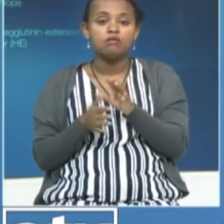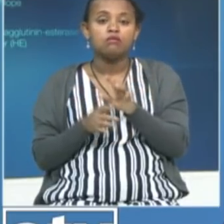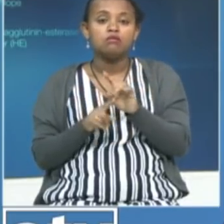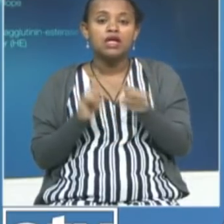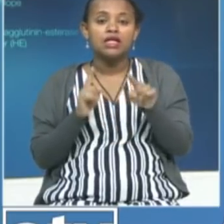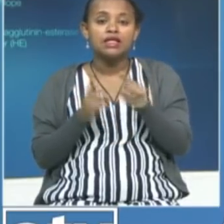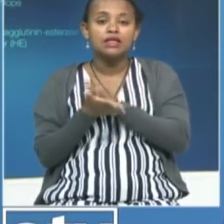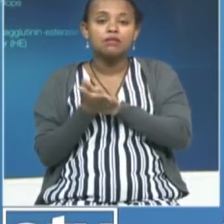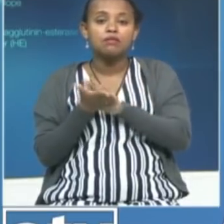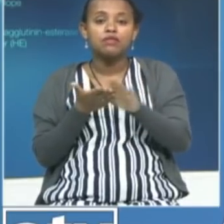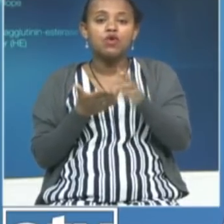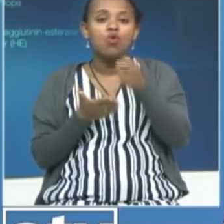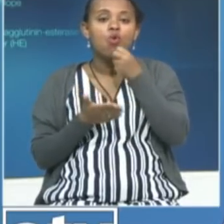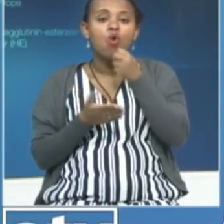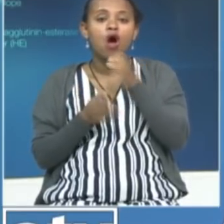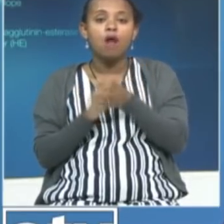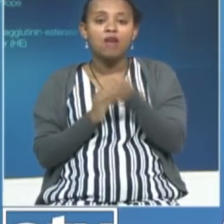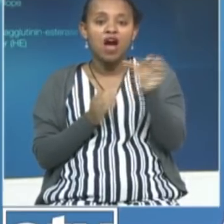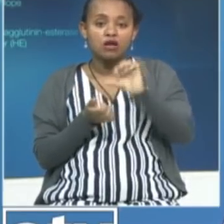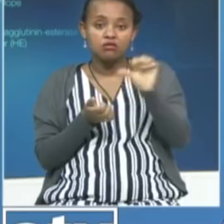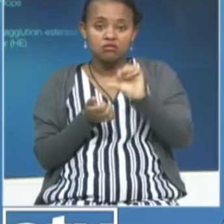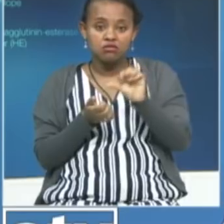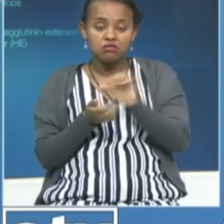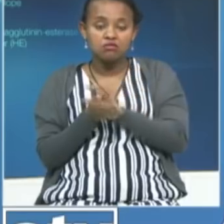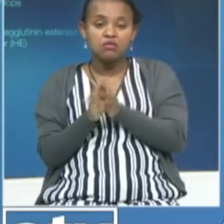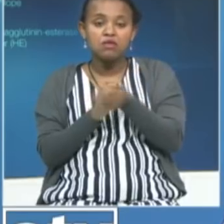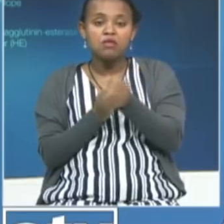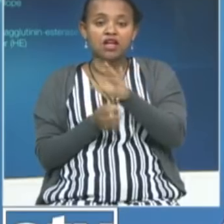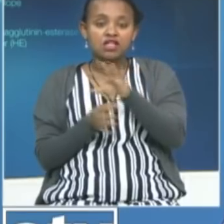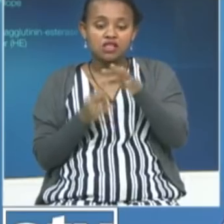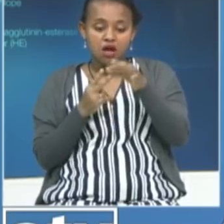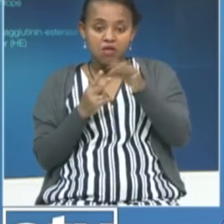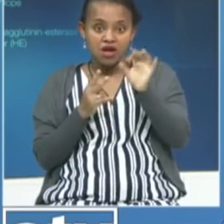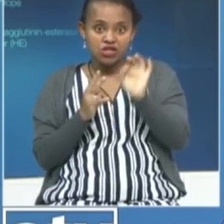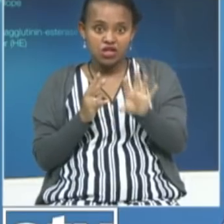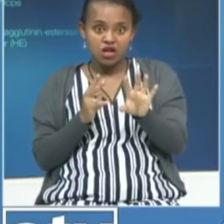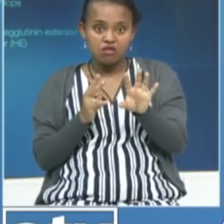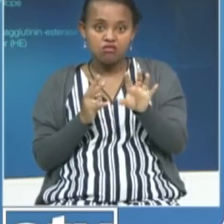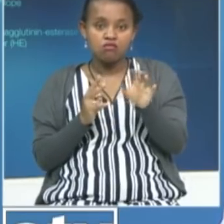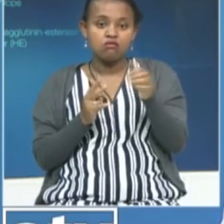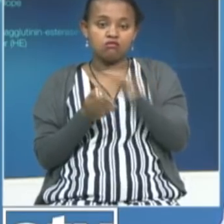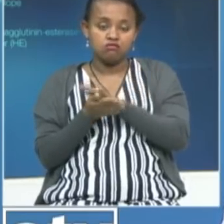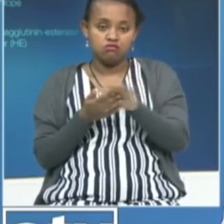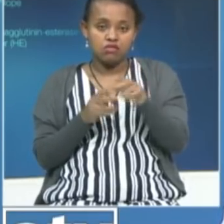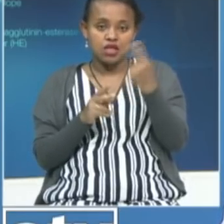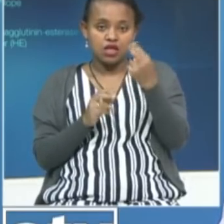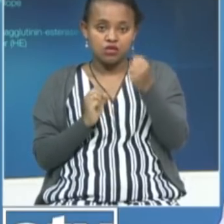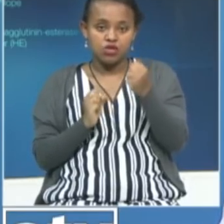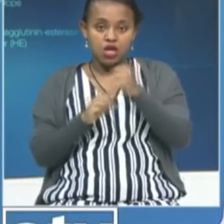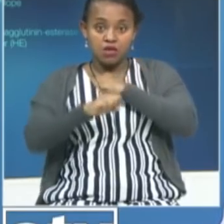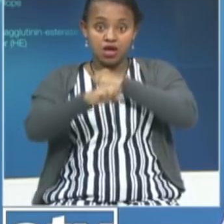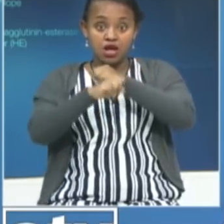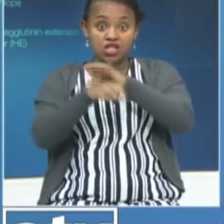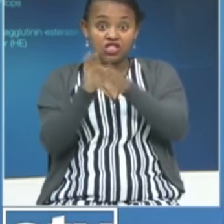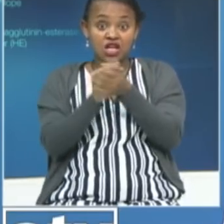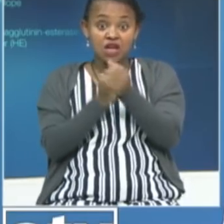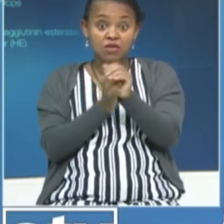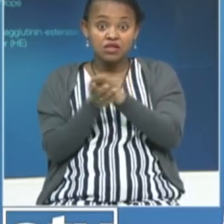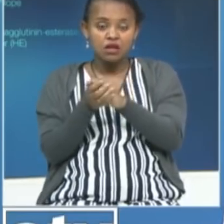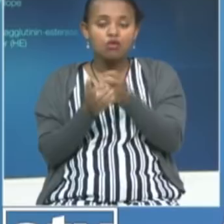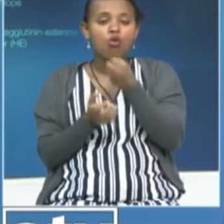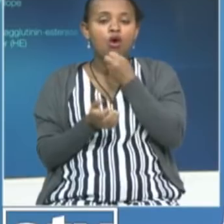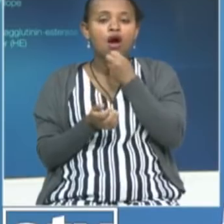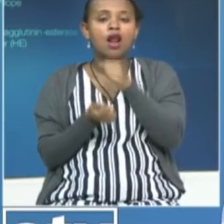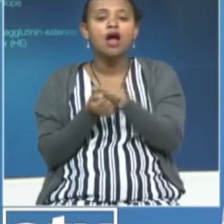ሳኒታይዘር ውሃ አማራጭ በሌለበት ብቻ የሚመረጥ እንጂ የሚመከረው ጥሩ ለመከላከል በተለይ እጅን ለማጽዳት